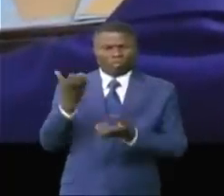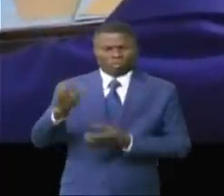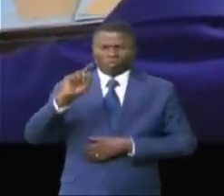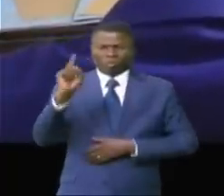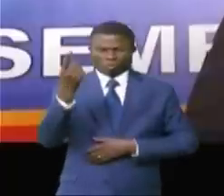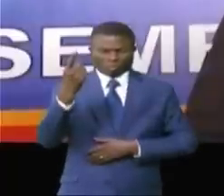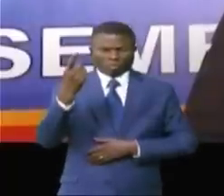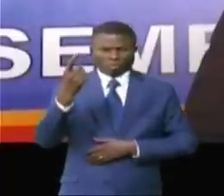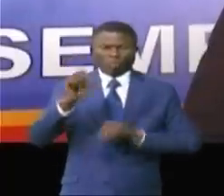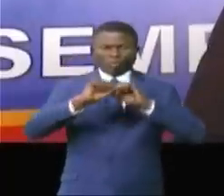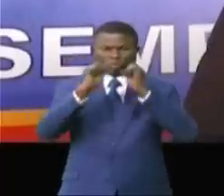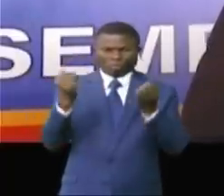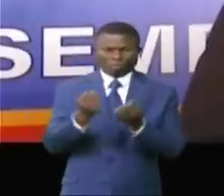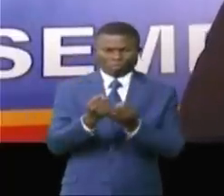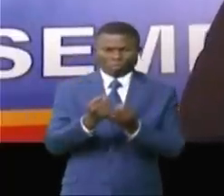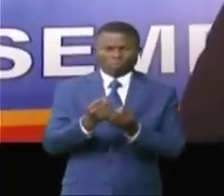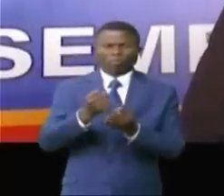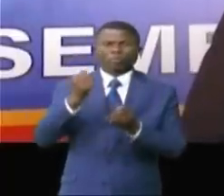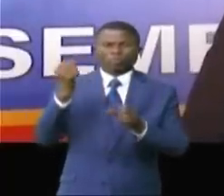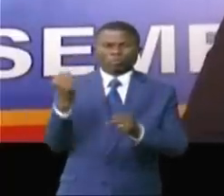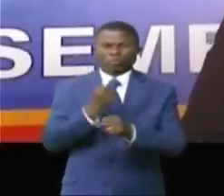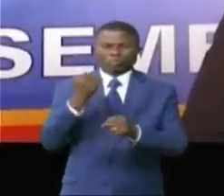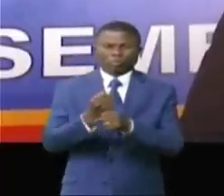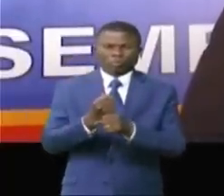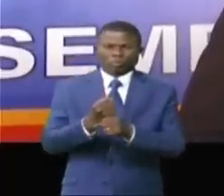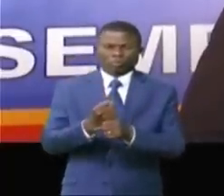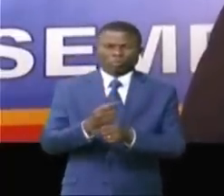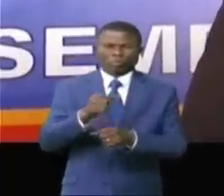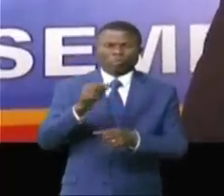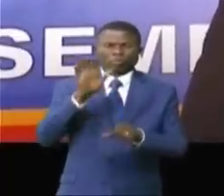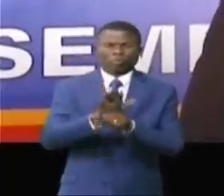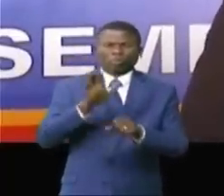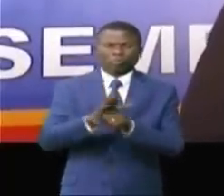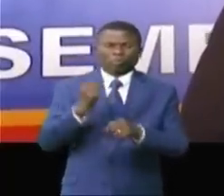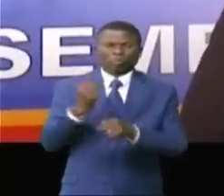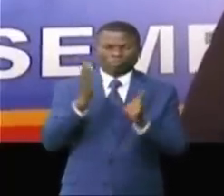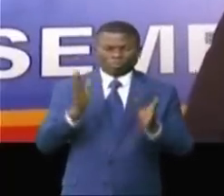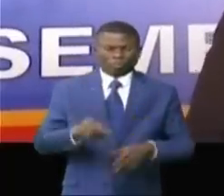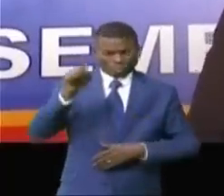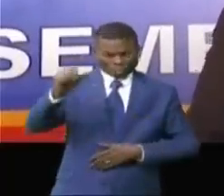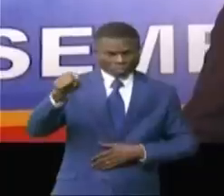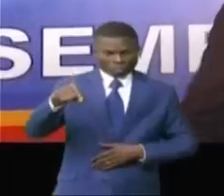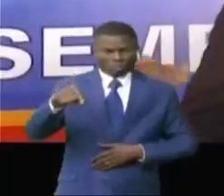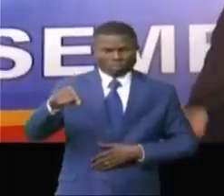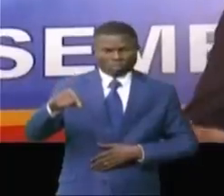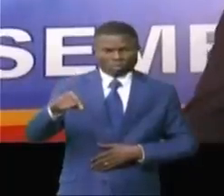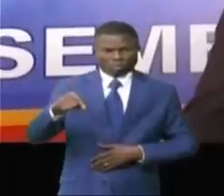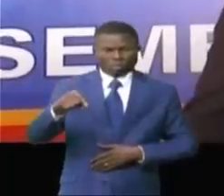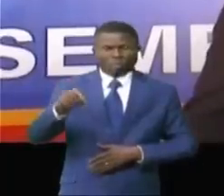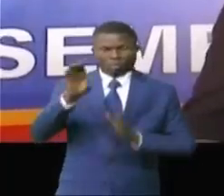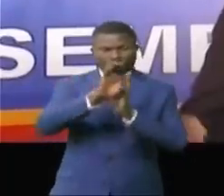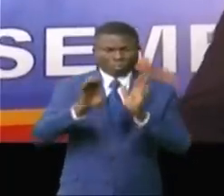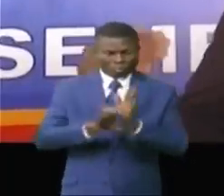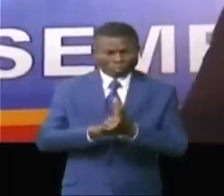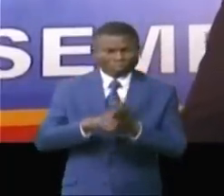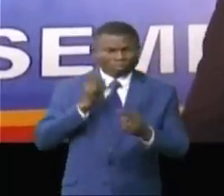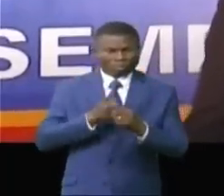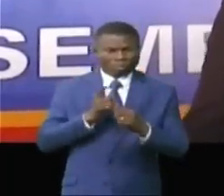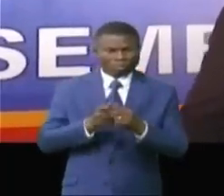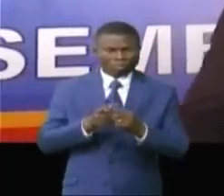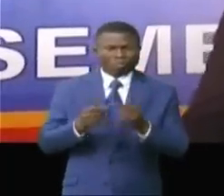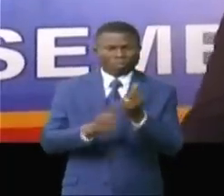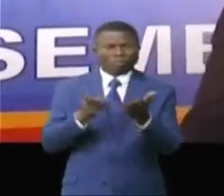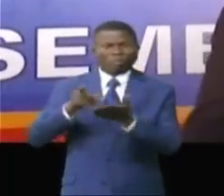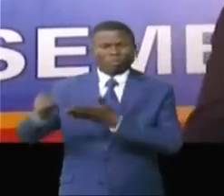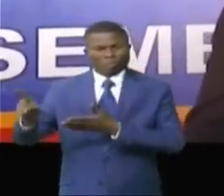seule qui emploie encore aujourd'hui près de 1 000 000 de travailleurs. Donc, quand elle conditionne comme ça, celui qui